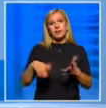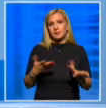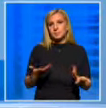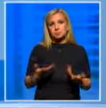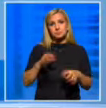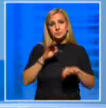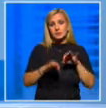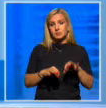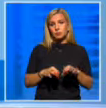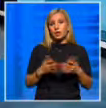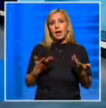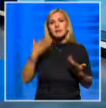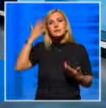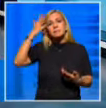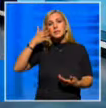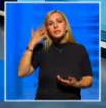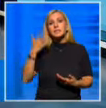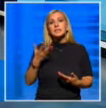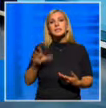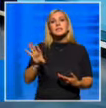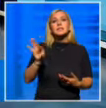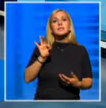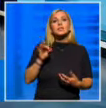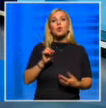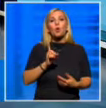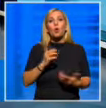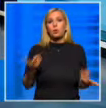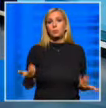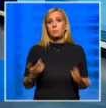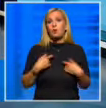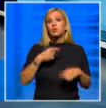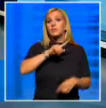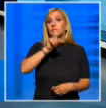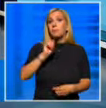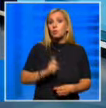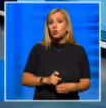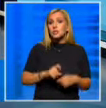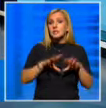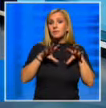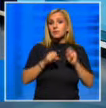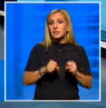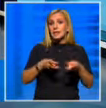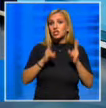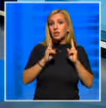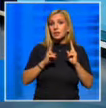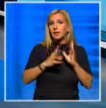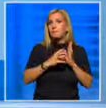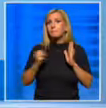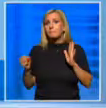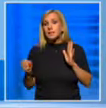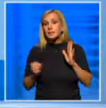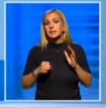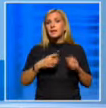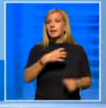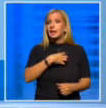си го представяте? С кого? И може ли въпросът за властта да бъде решен без ГЕРБ? Може ли да бъде решен без